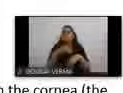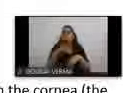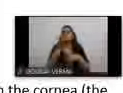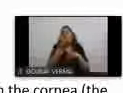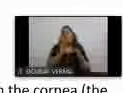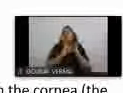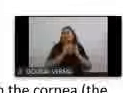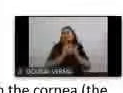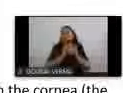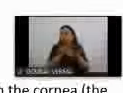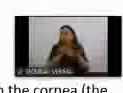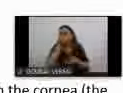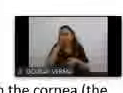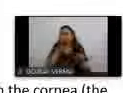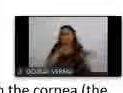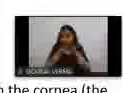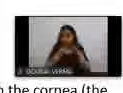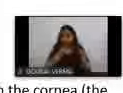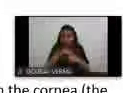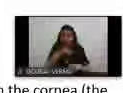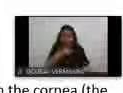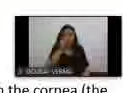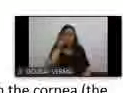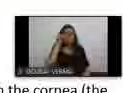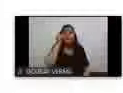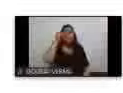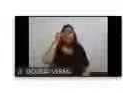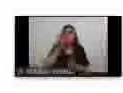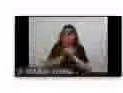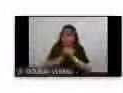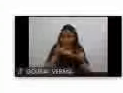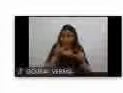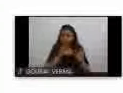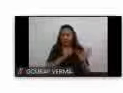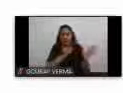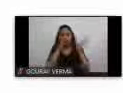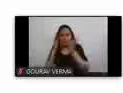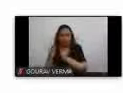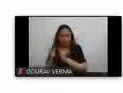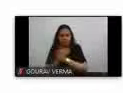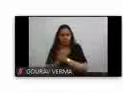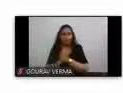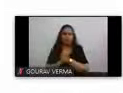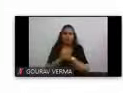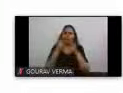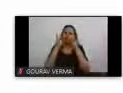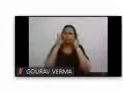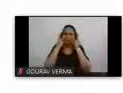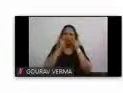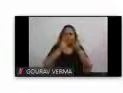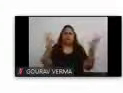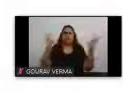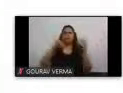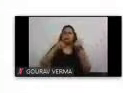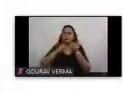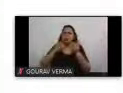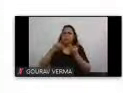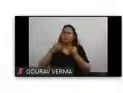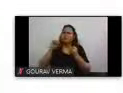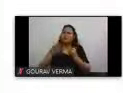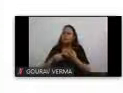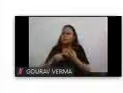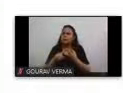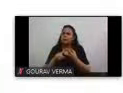इजी हो सकता है. वंस यू अंडरस्टैंड दिस, देन लेट्स गो ऑन टू द सी. सो आपको इसमें से मालूम हो गया